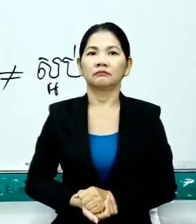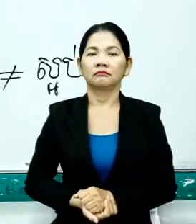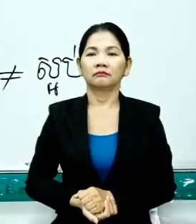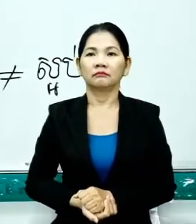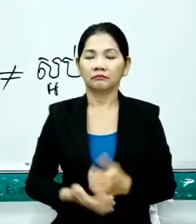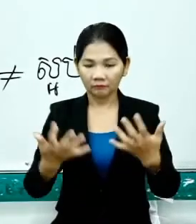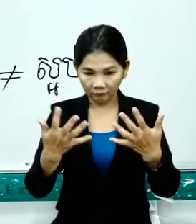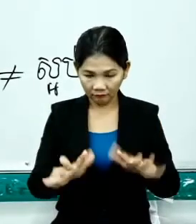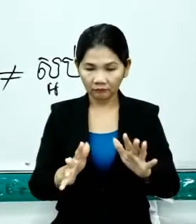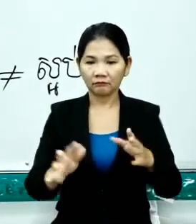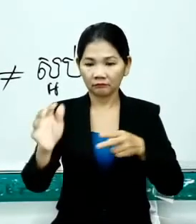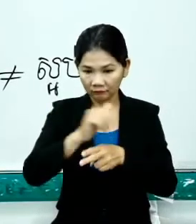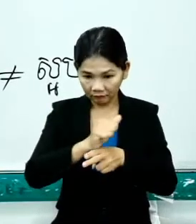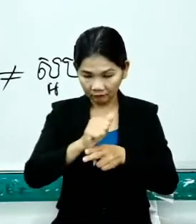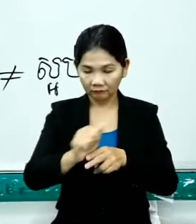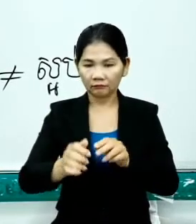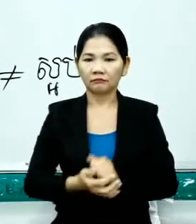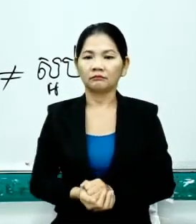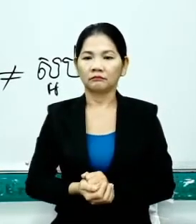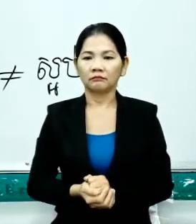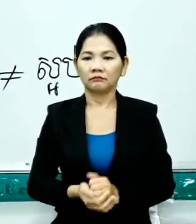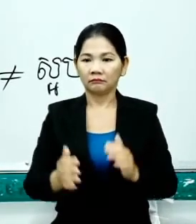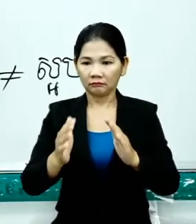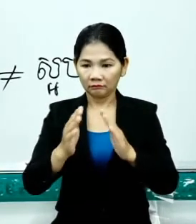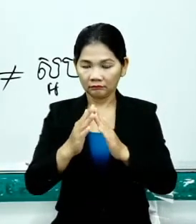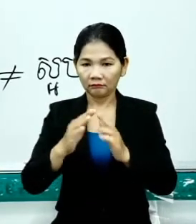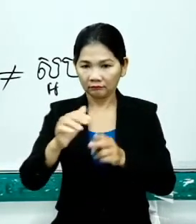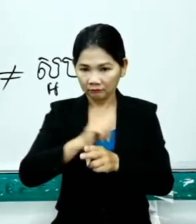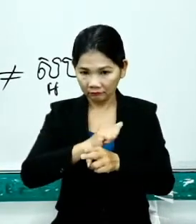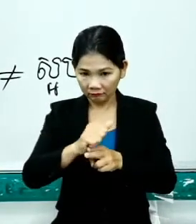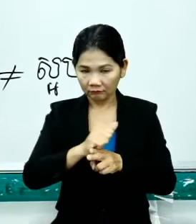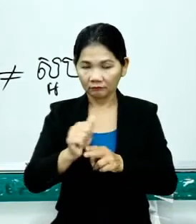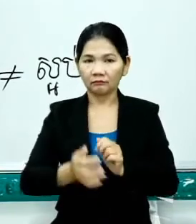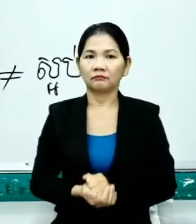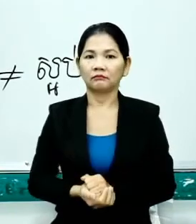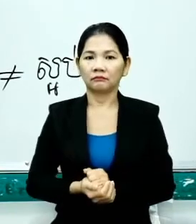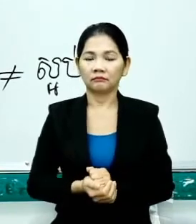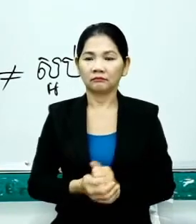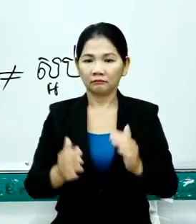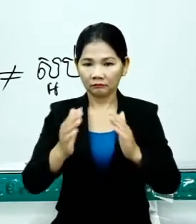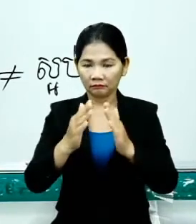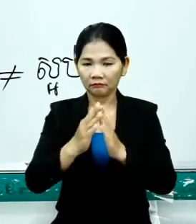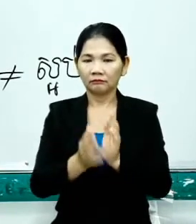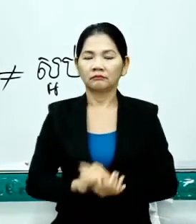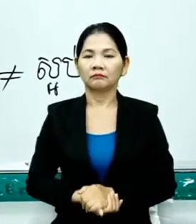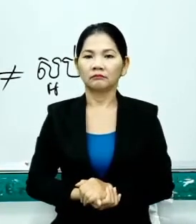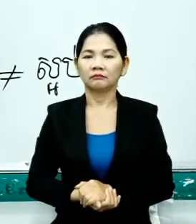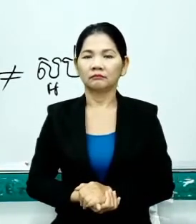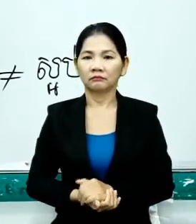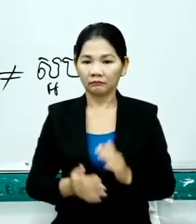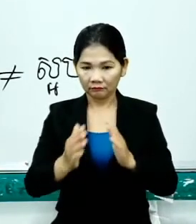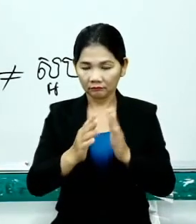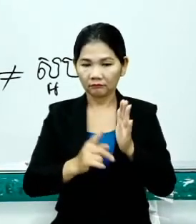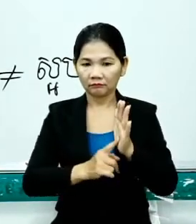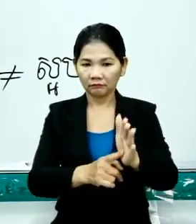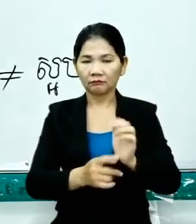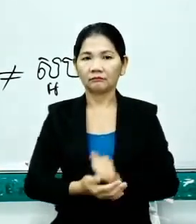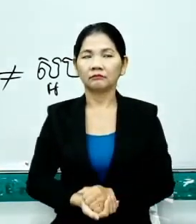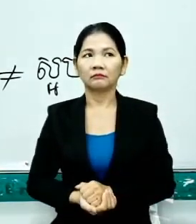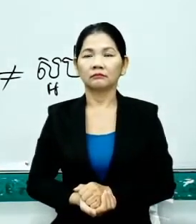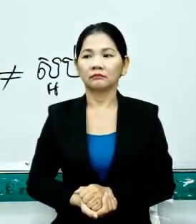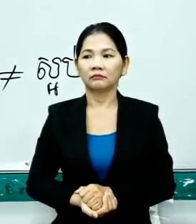rú rú rò hát lầm hạt dường. Chẳng con lực xịp hơi kì kạp tiết láng. Chà, con cắt kì kạp tiết chì mùi nạc rú tượng ác này nát, nạc rú bằng hành con